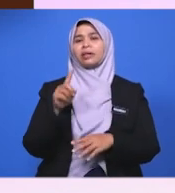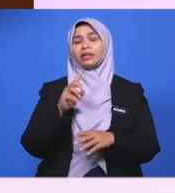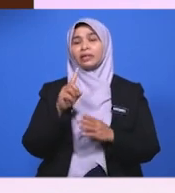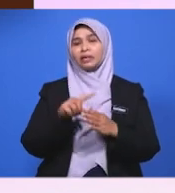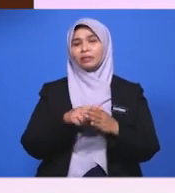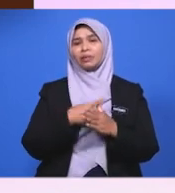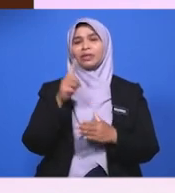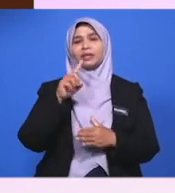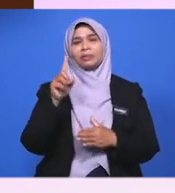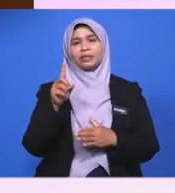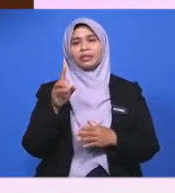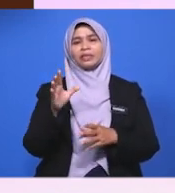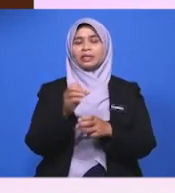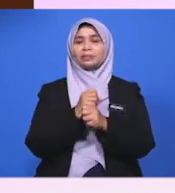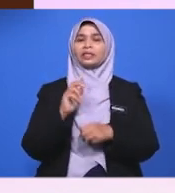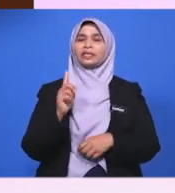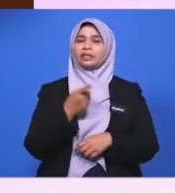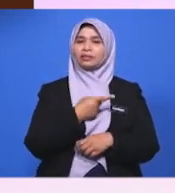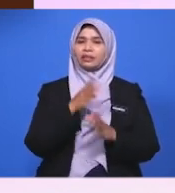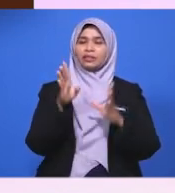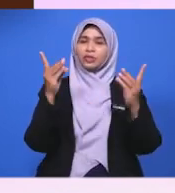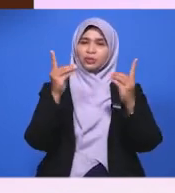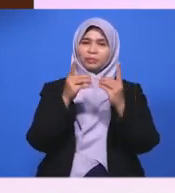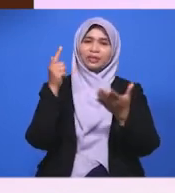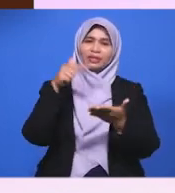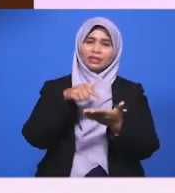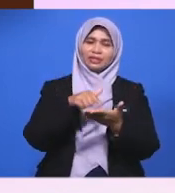mana? Dapat kita berjumpa lagi?